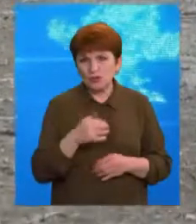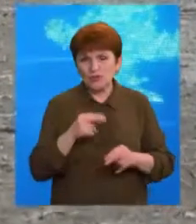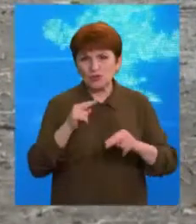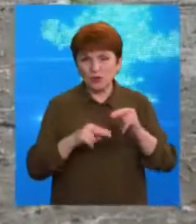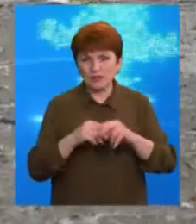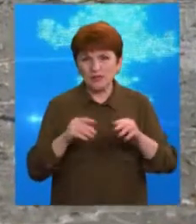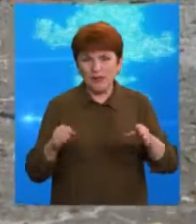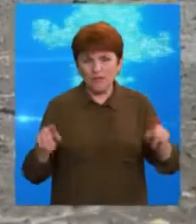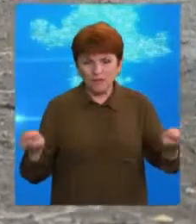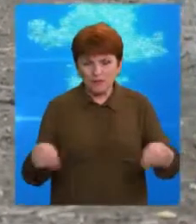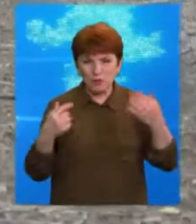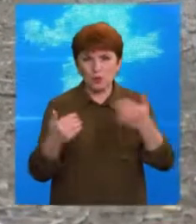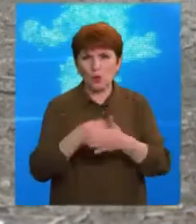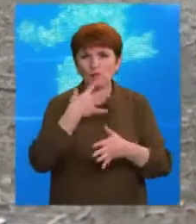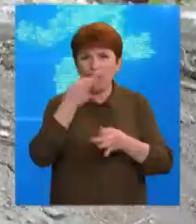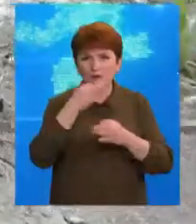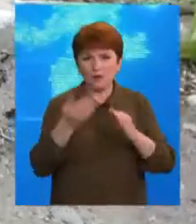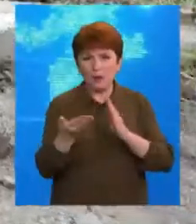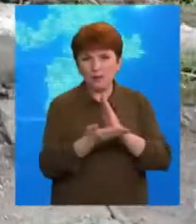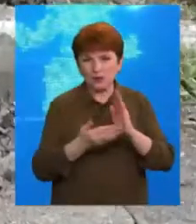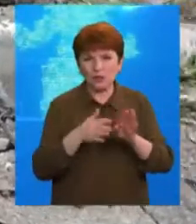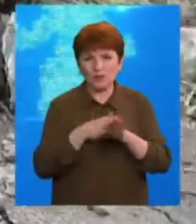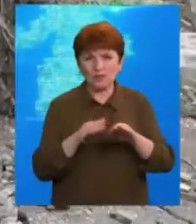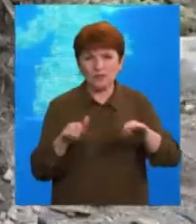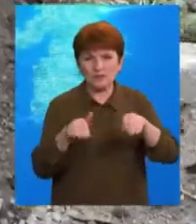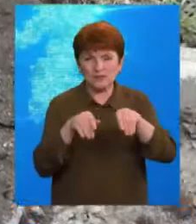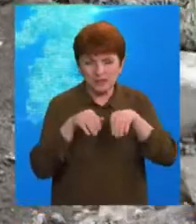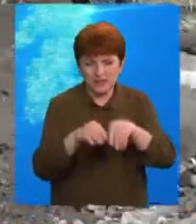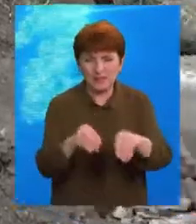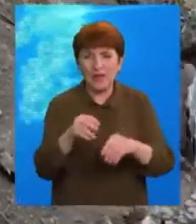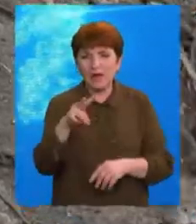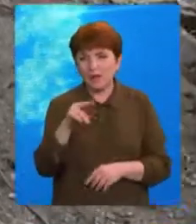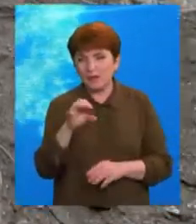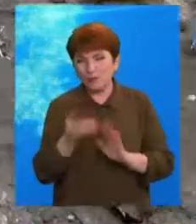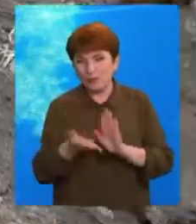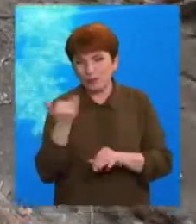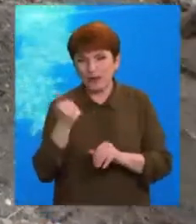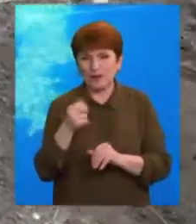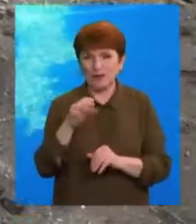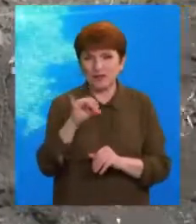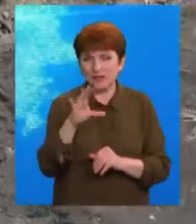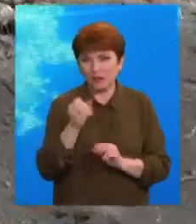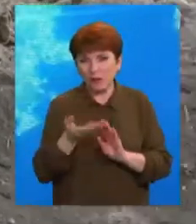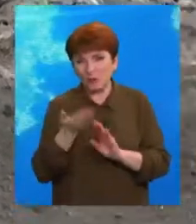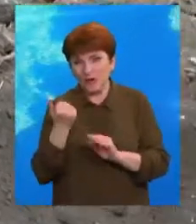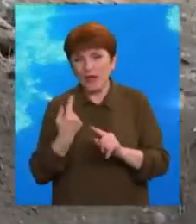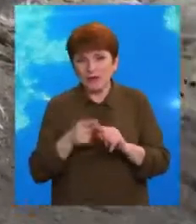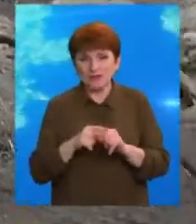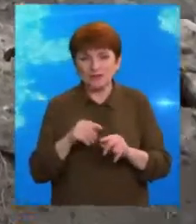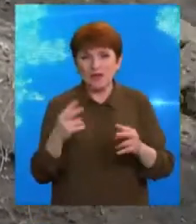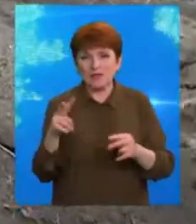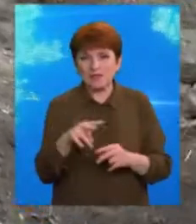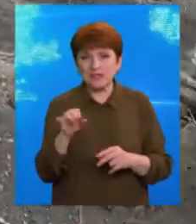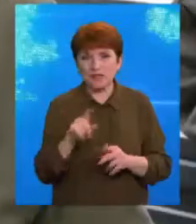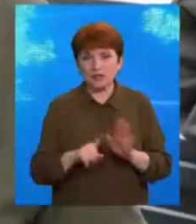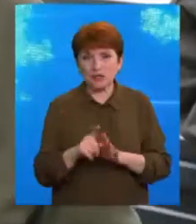Строители возводят новую аптеку, под застройку вырубили деревья, под снос пошли березы, липы, ивы. Это для жительницы металлургического района Лидии Николаевой